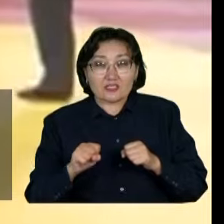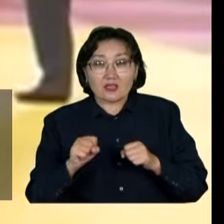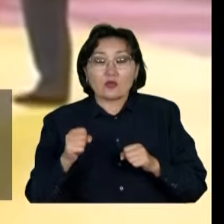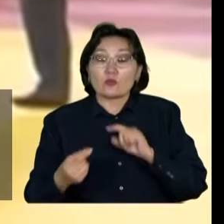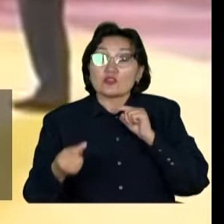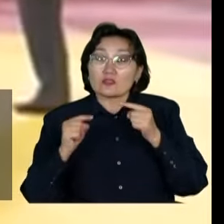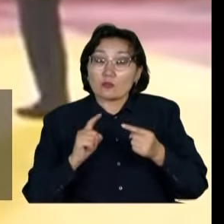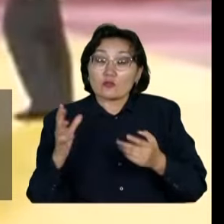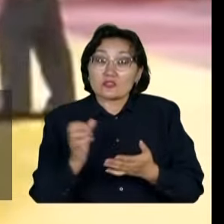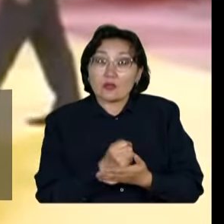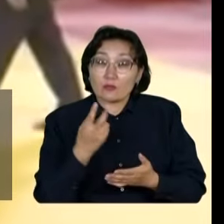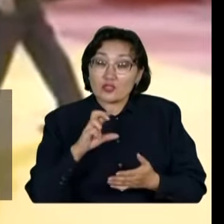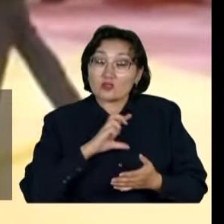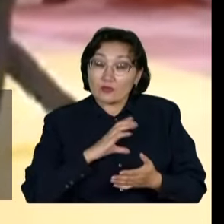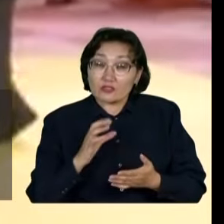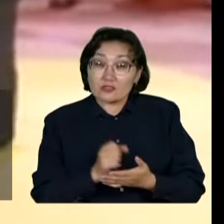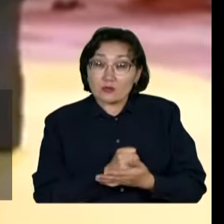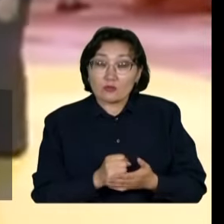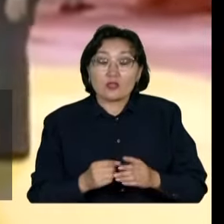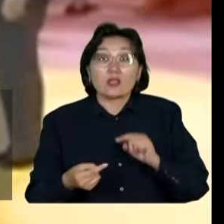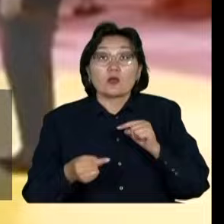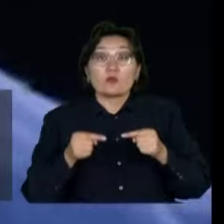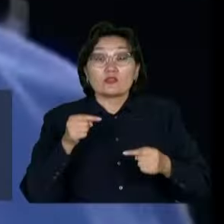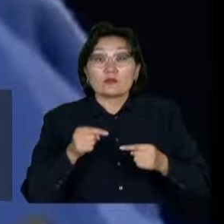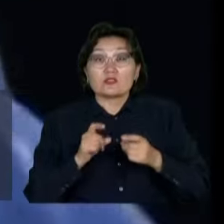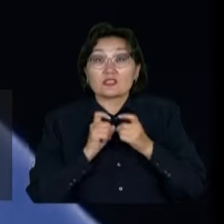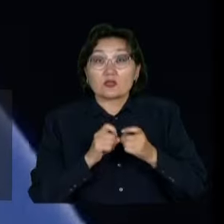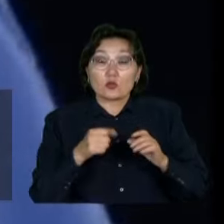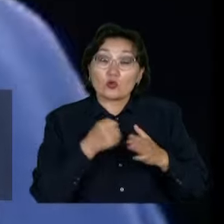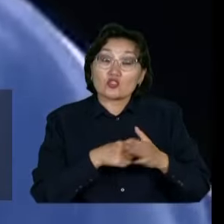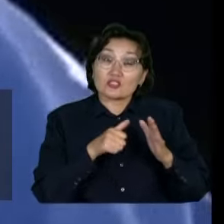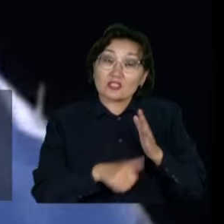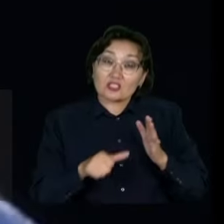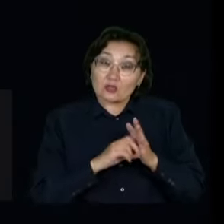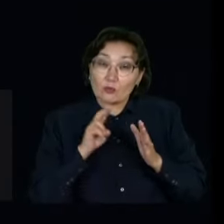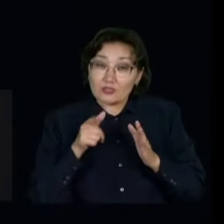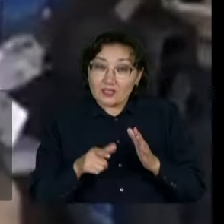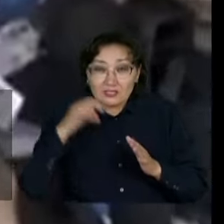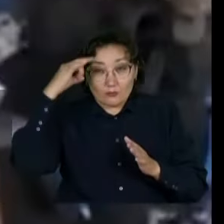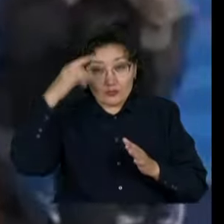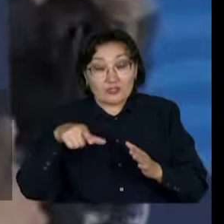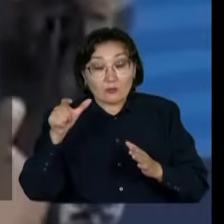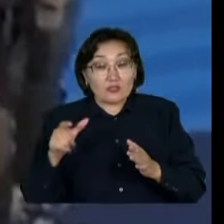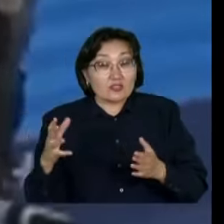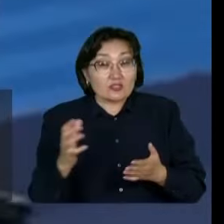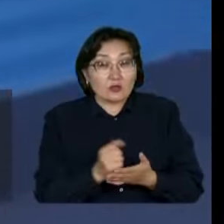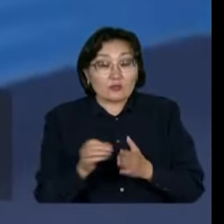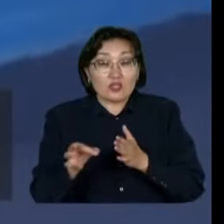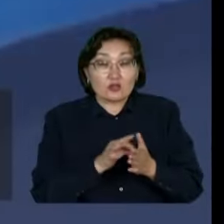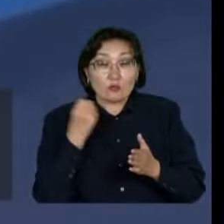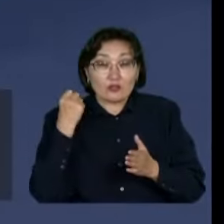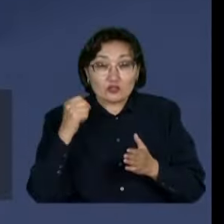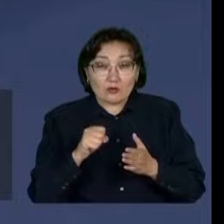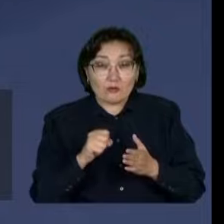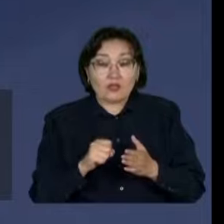соперника, завоевав бронзовую медаль. В поединке в весовой категории до 66 килограммов казахстанец одержал досрочную победу.